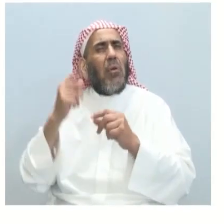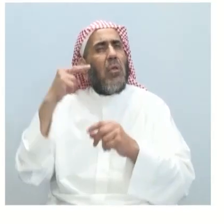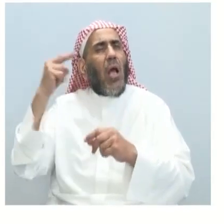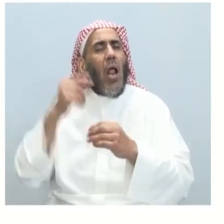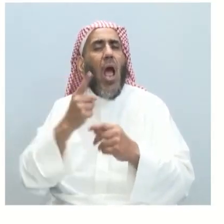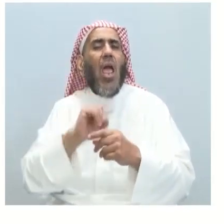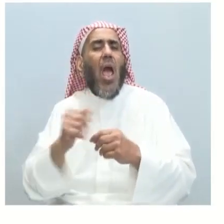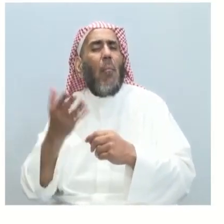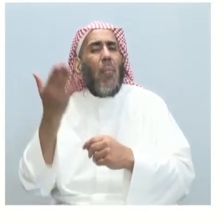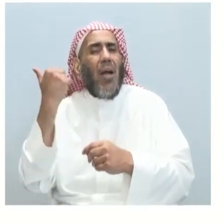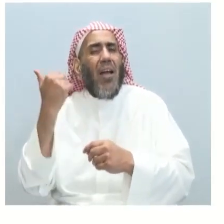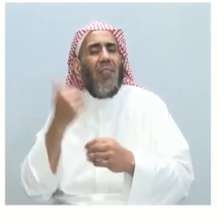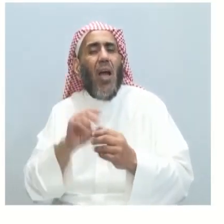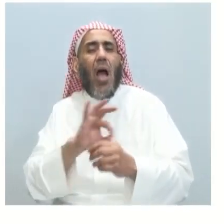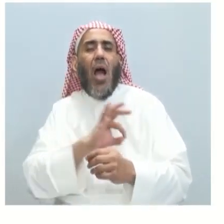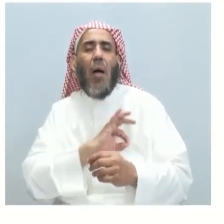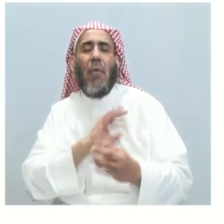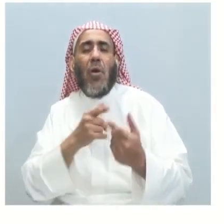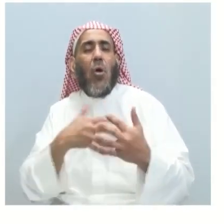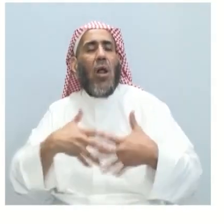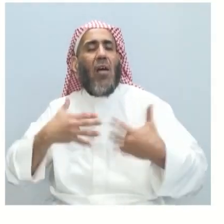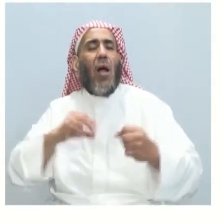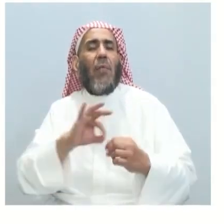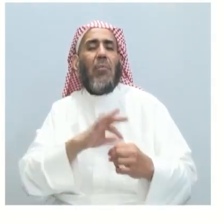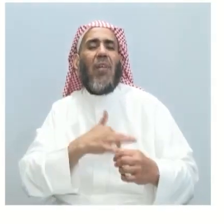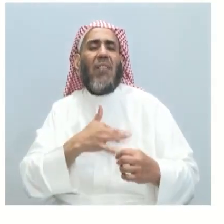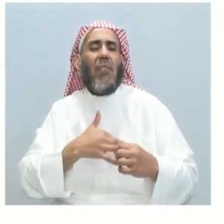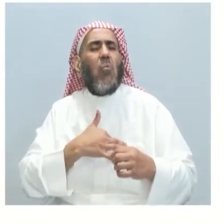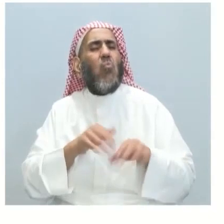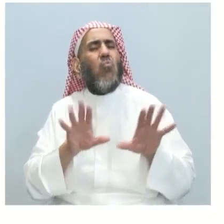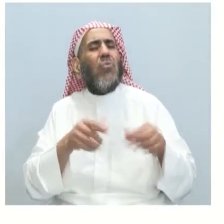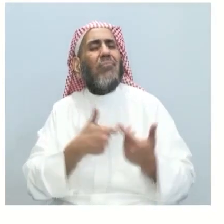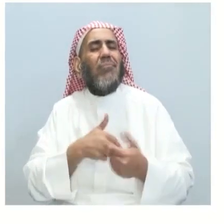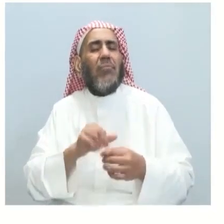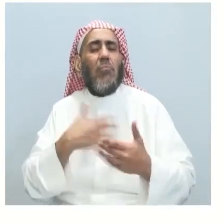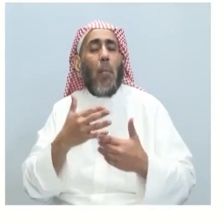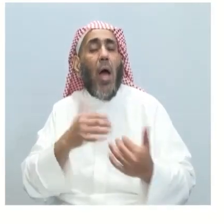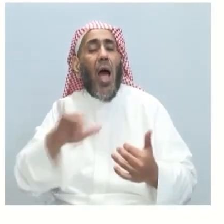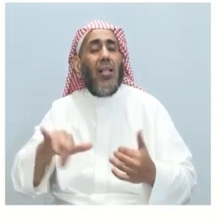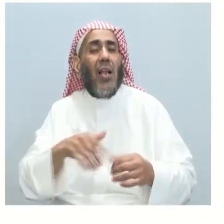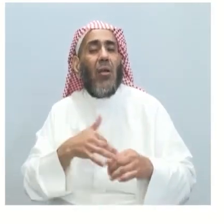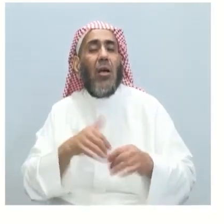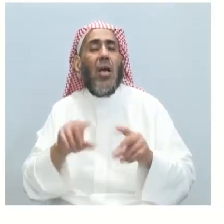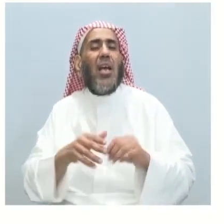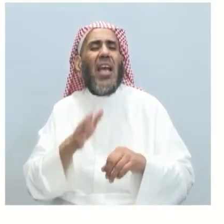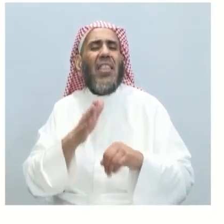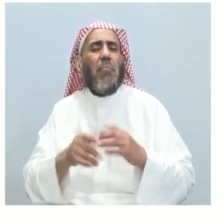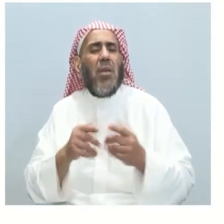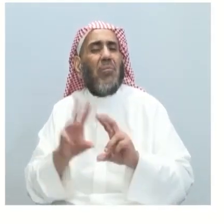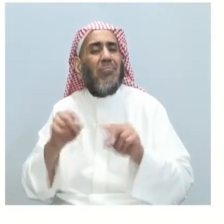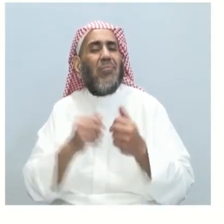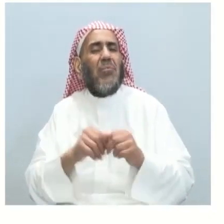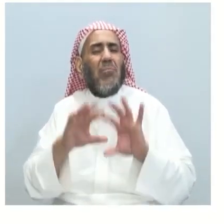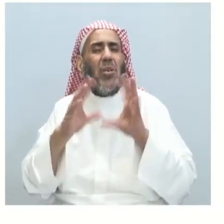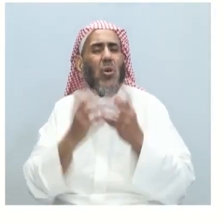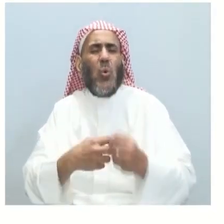الايام التي كان قد احب فيها فقول رفرف القلب بجنبي رف قلبه لما عاد الى ارض الوطن كالذبيح وكانه مش